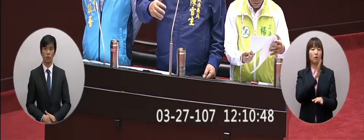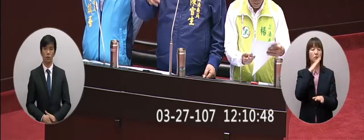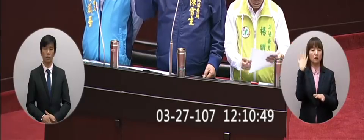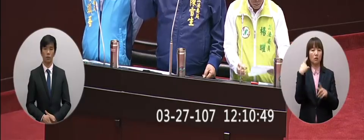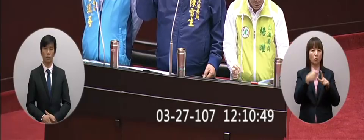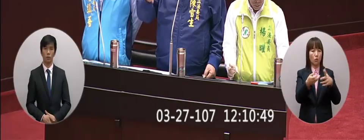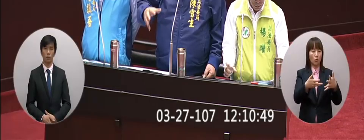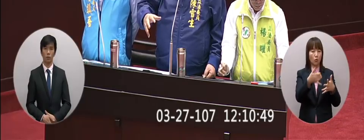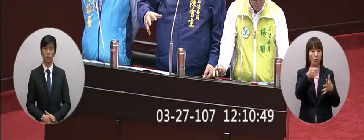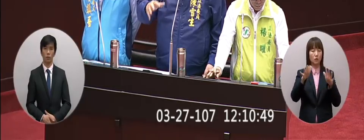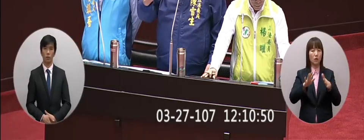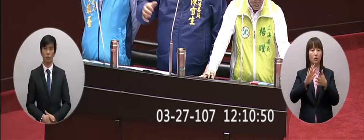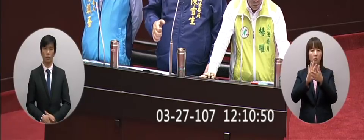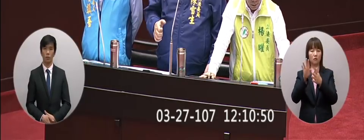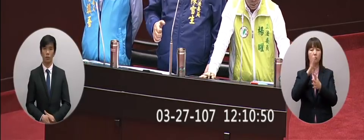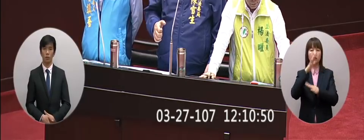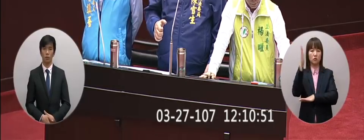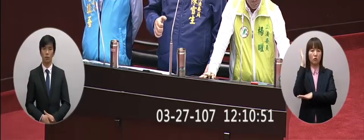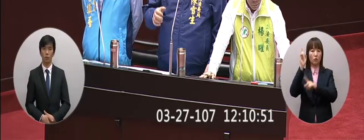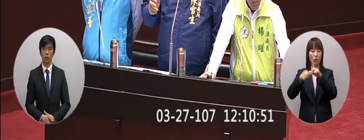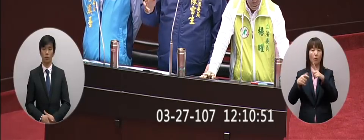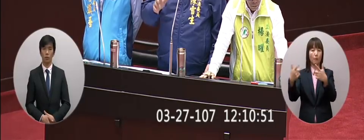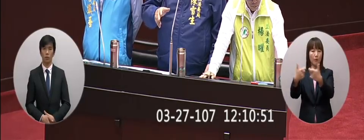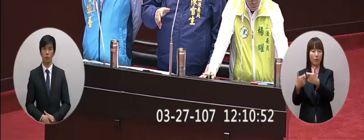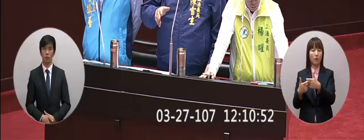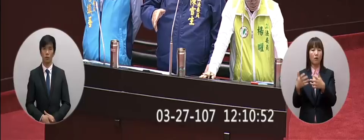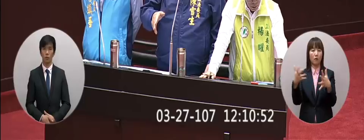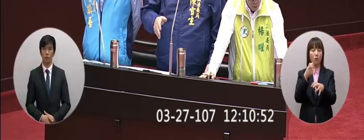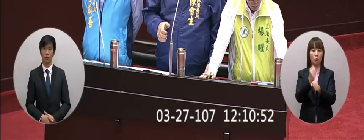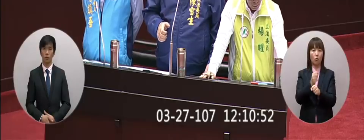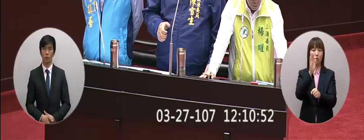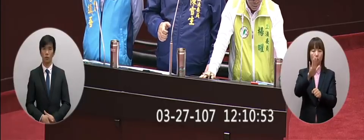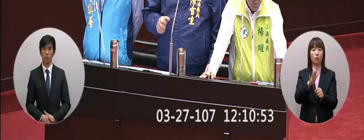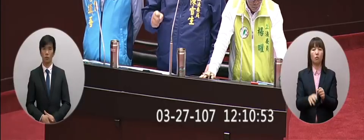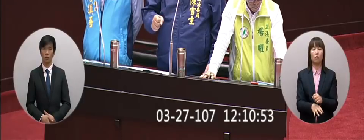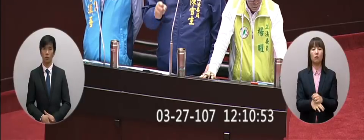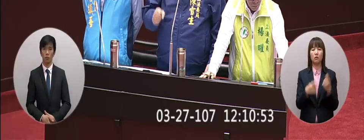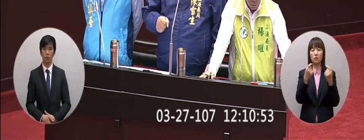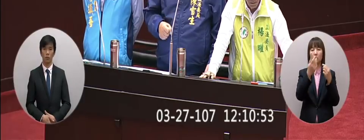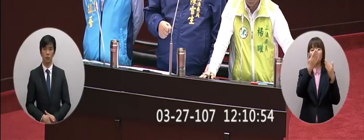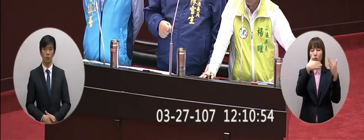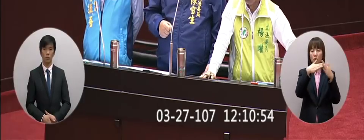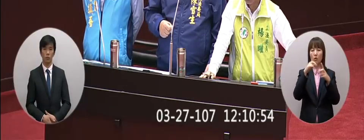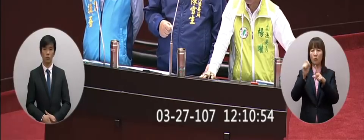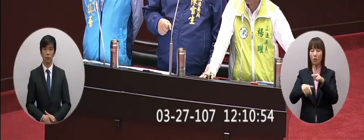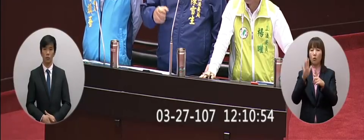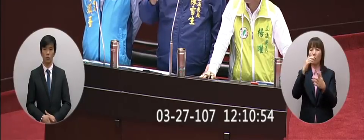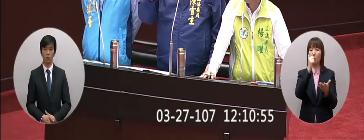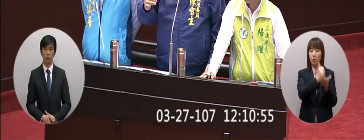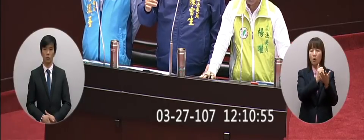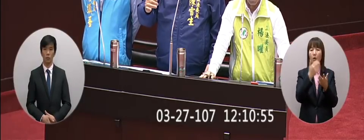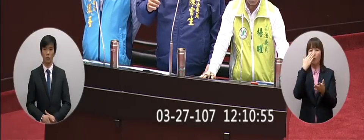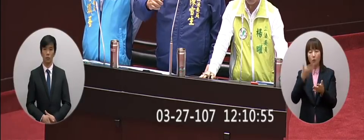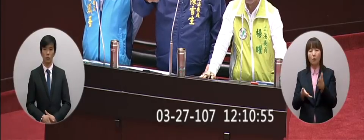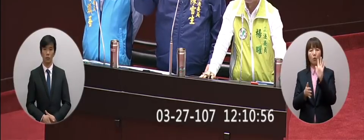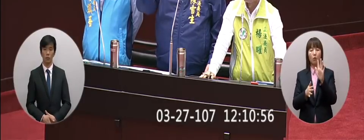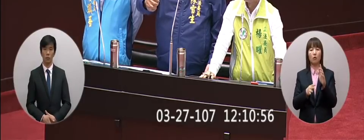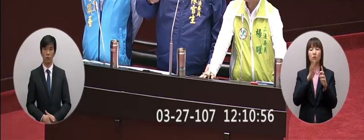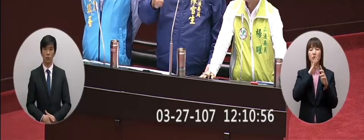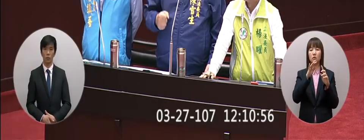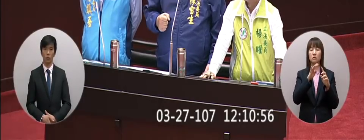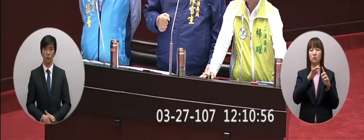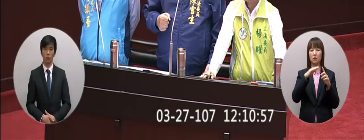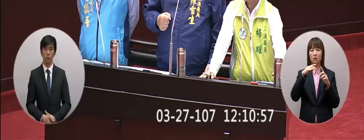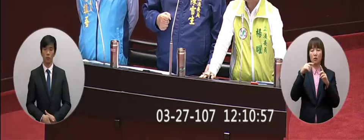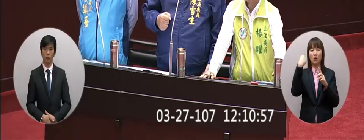员，后来是国营事业都有配合，建教合作的模式哈，有成功也有失败的哦。高一就要跟台